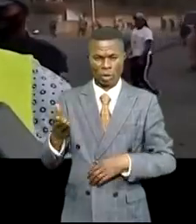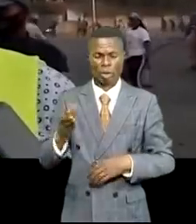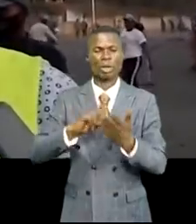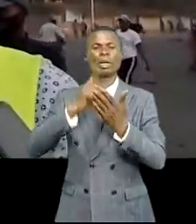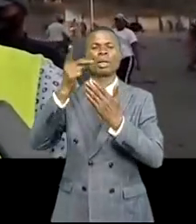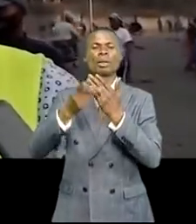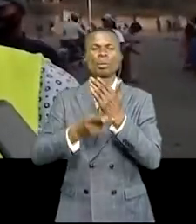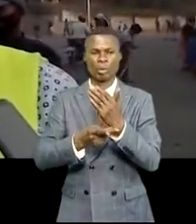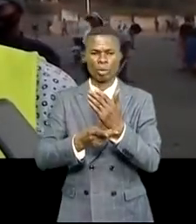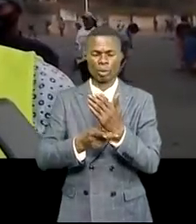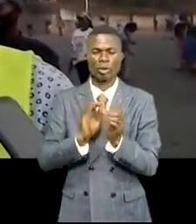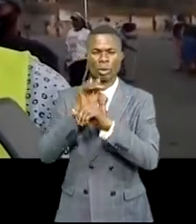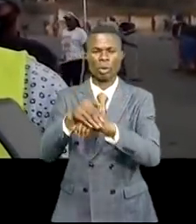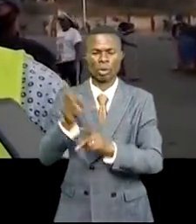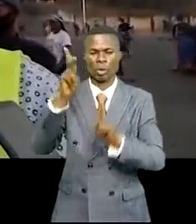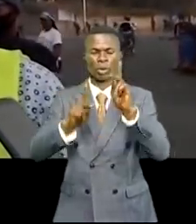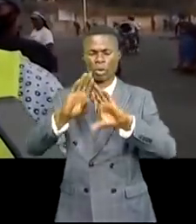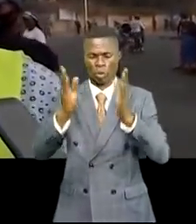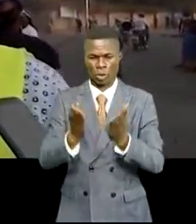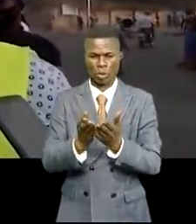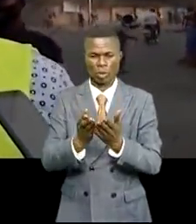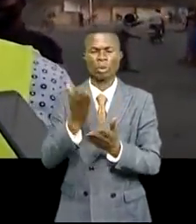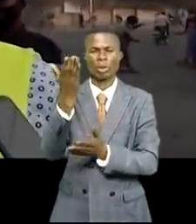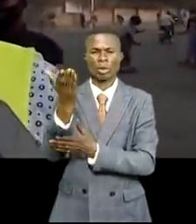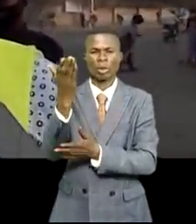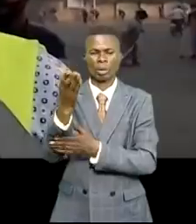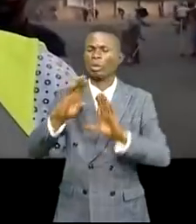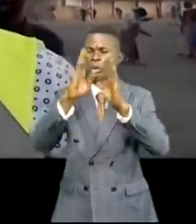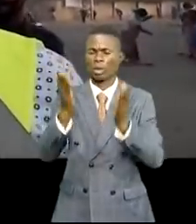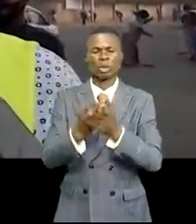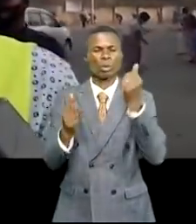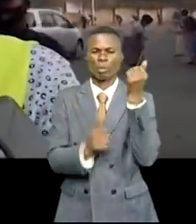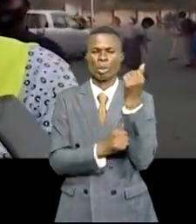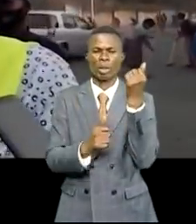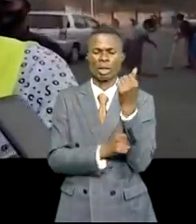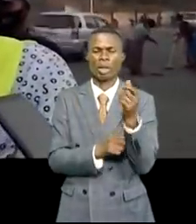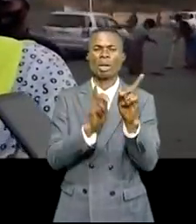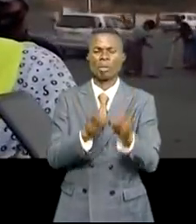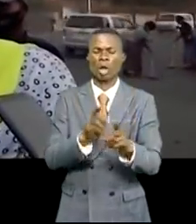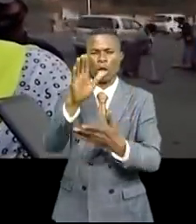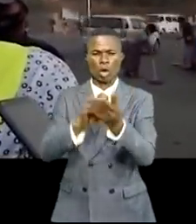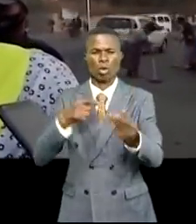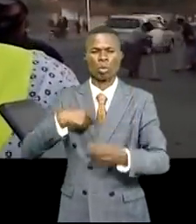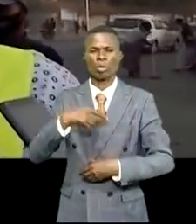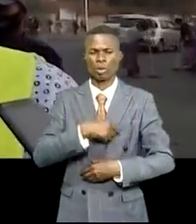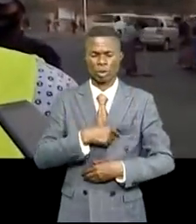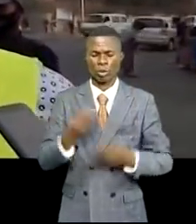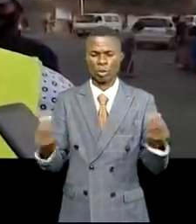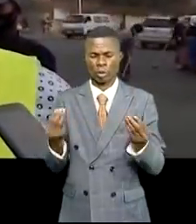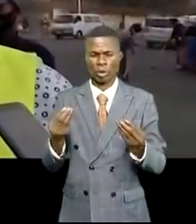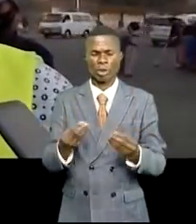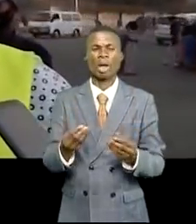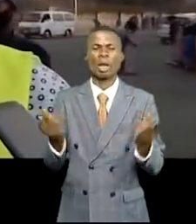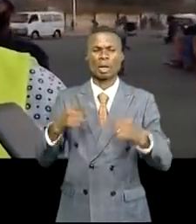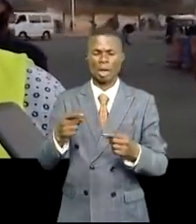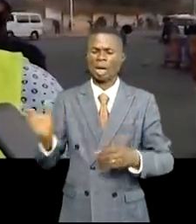programmes d'engagement citoyen où nous pouvons demander à toute la population de pouvoir nous emboîter le pas pour que l'on puisse chaque fois laver